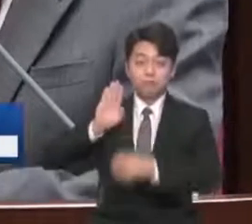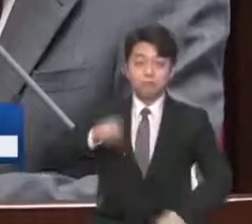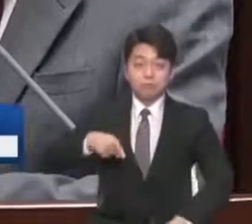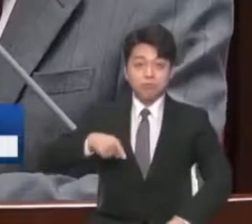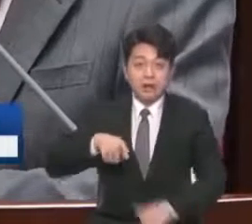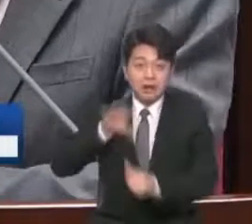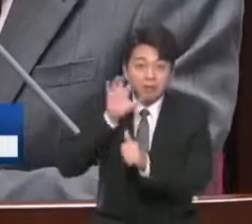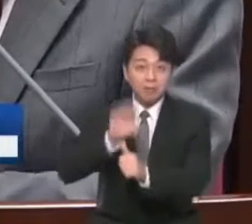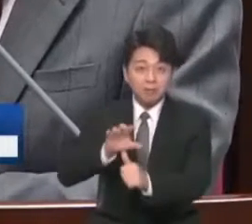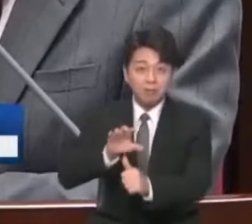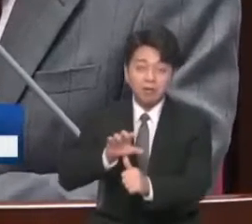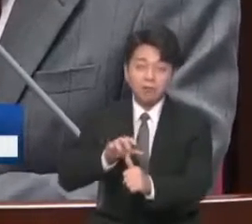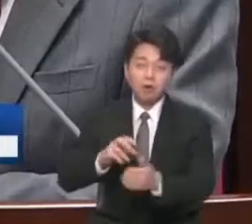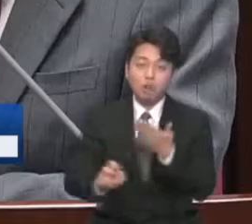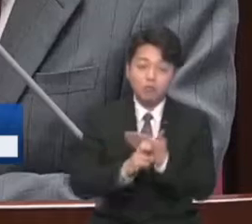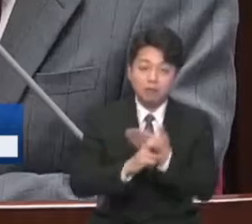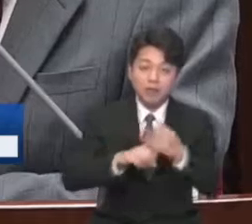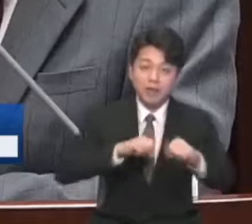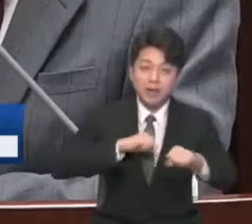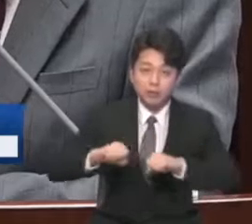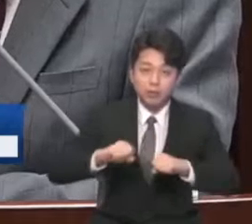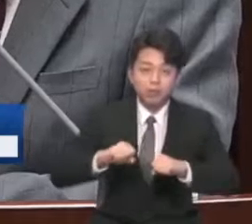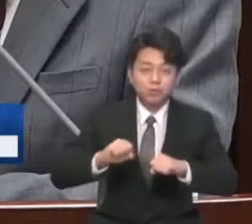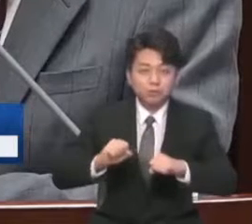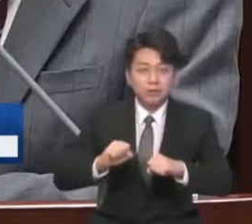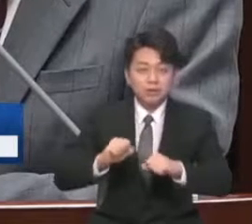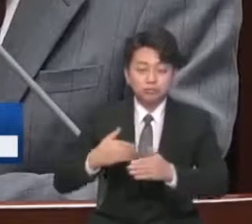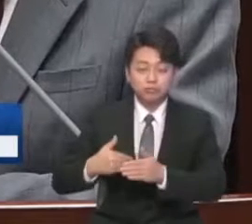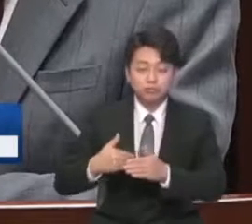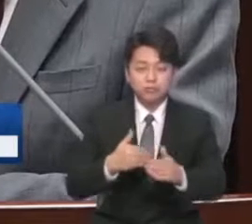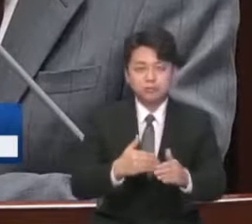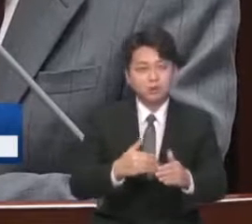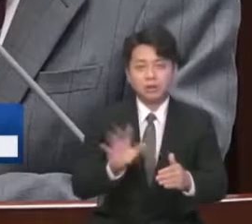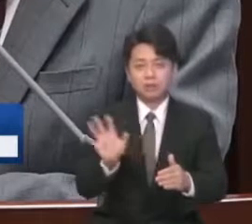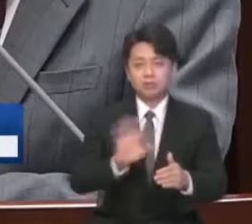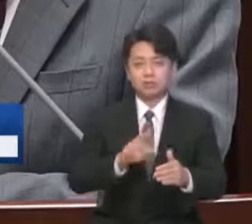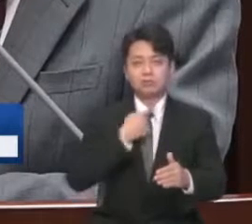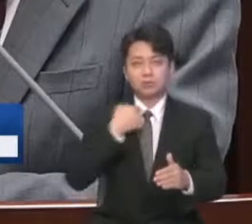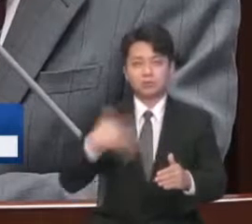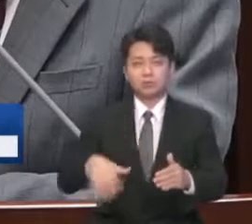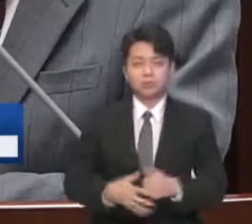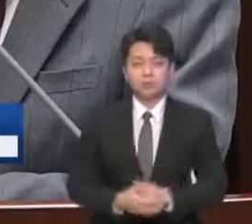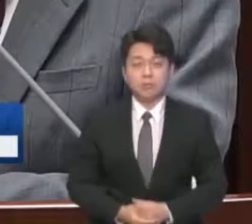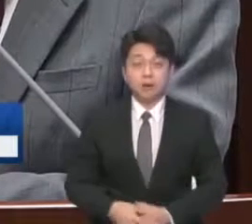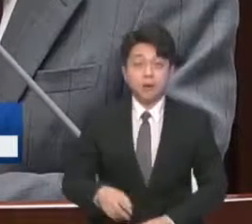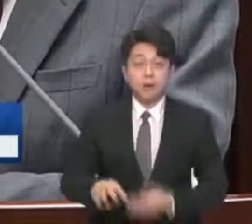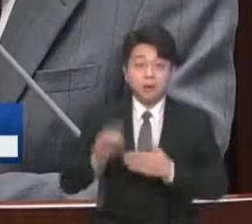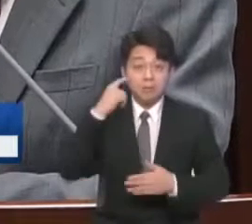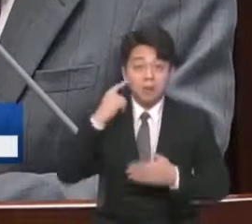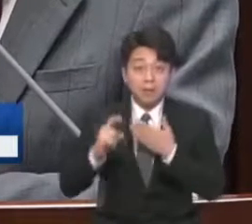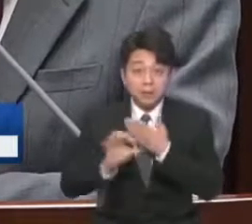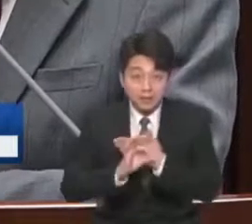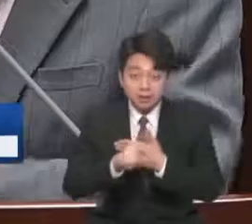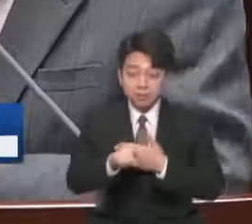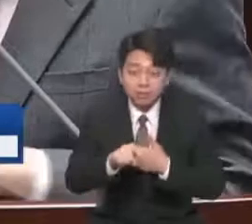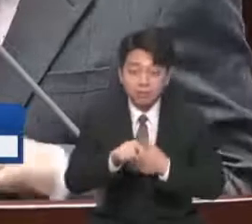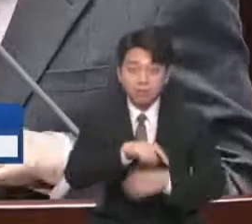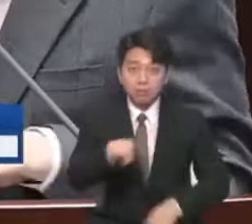비정상적인 방식으로 어떤 것을 추진을 한다든지 그런 것들이 식별이 되면은 잘못된 부분은